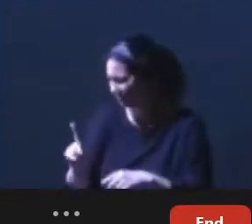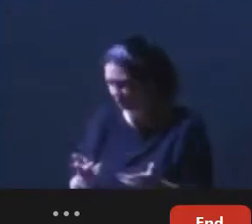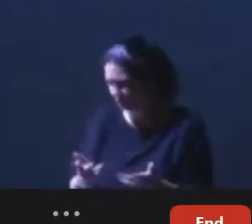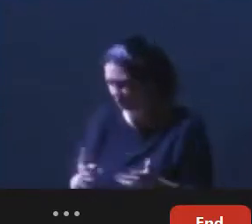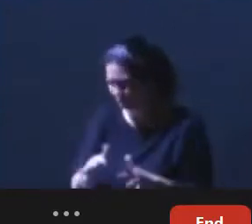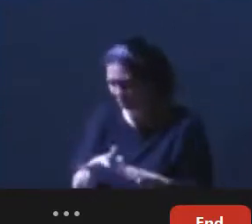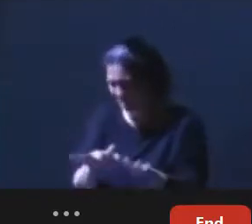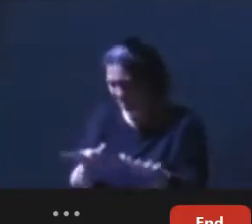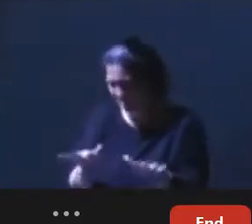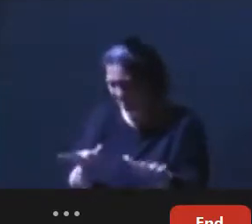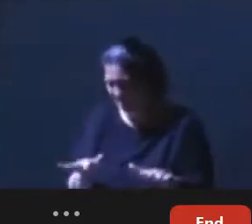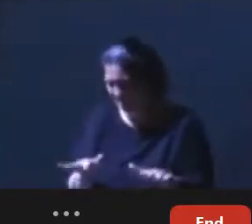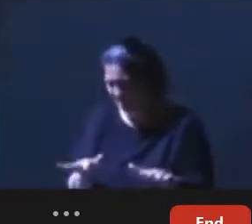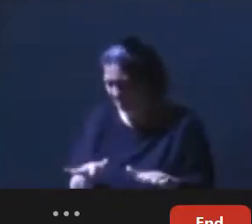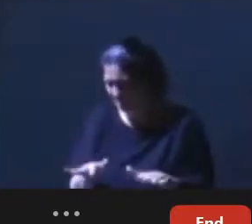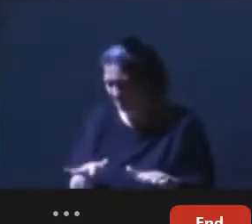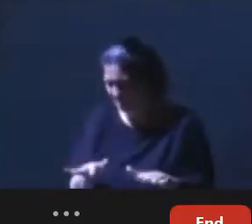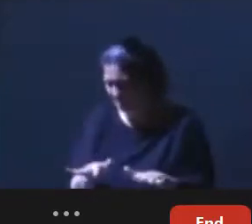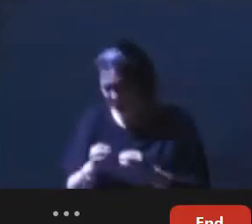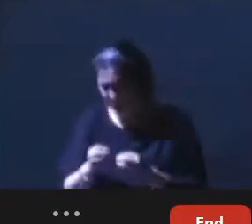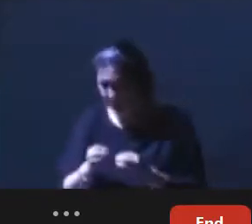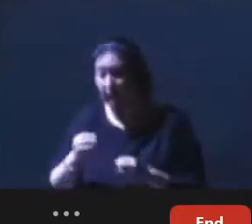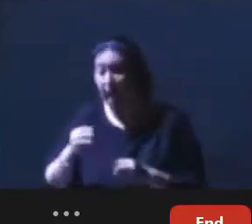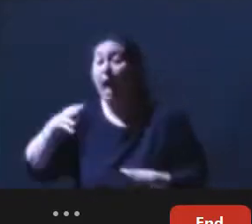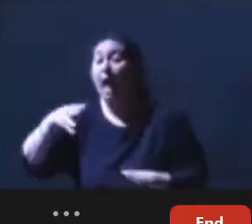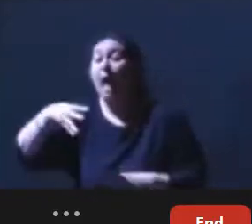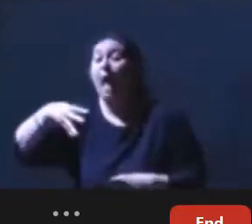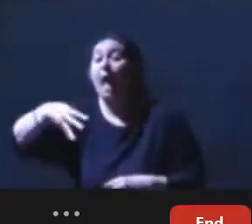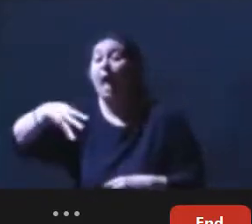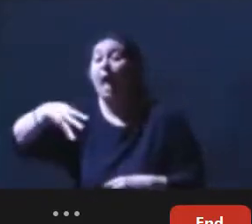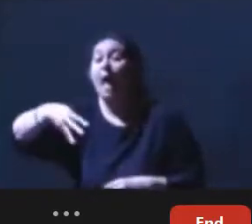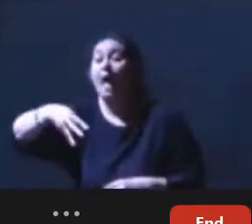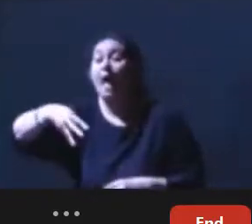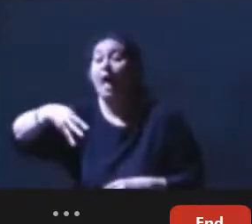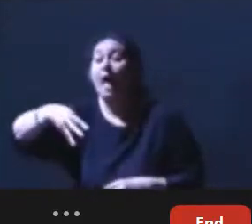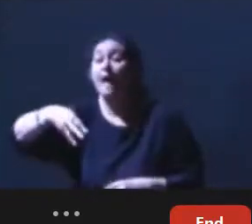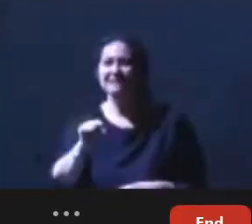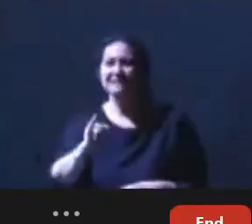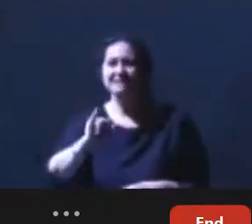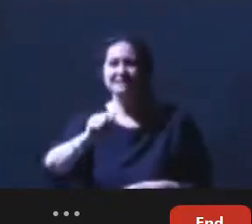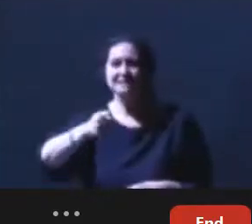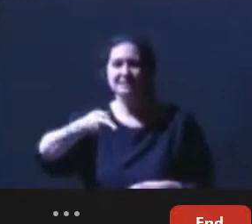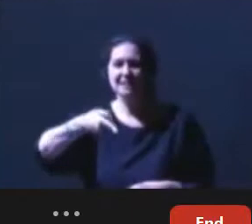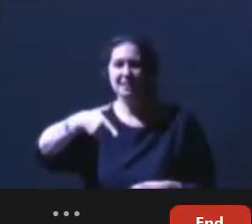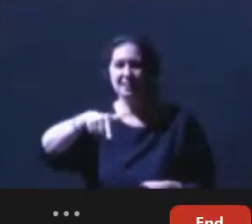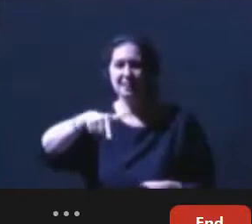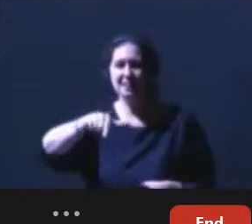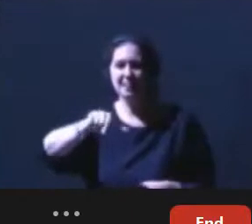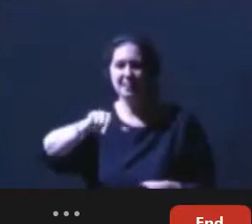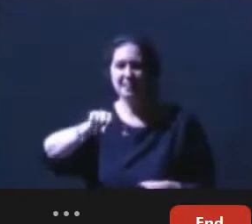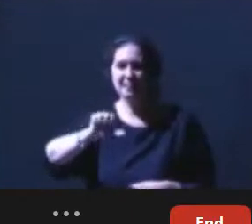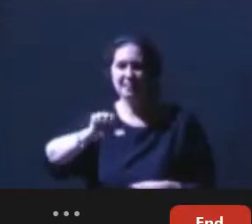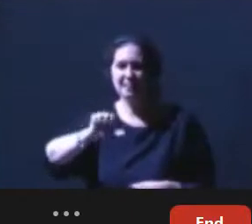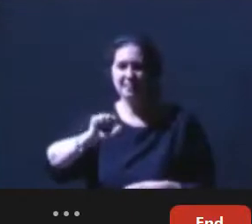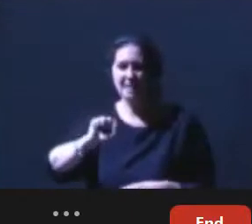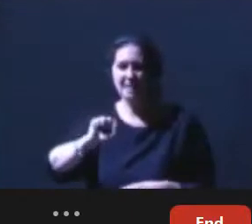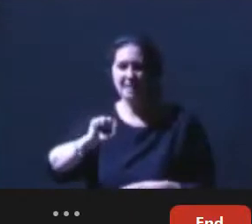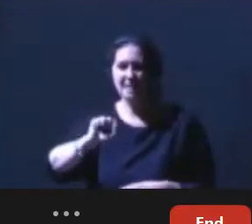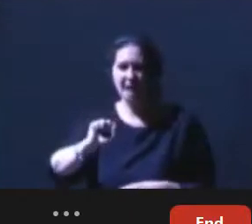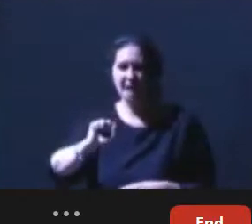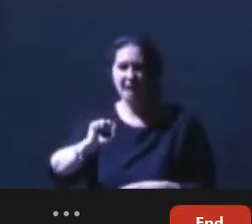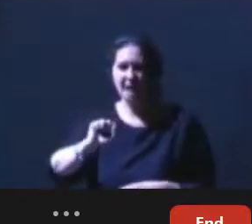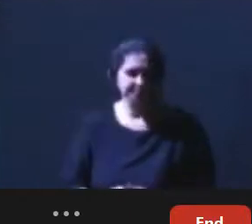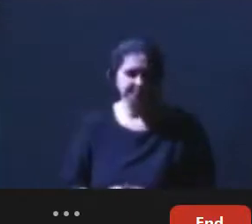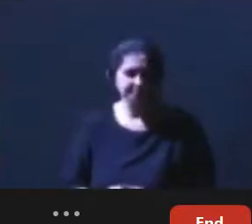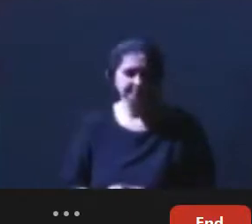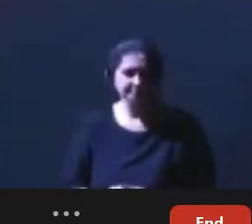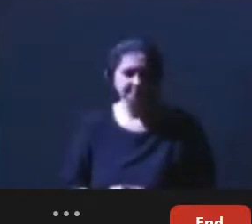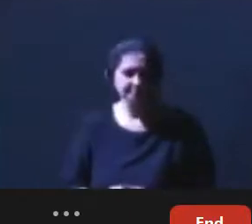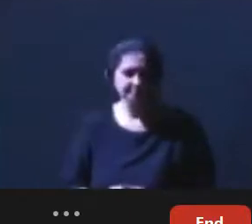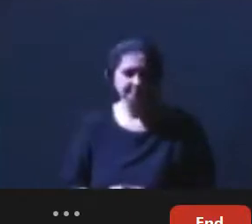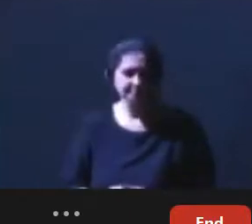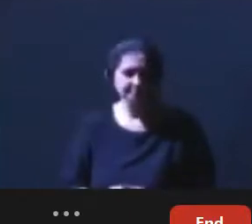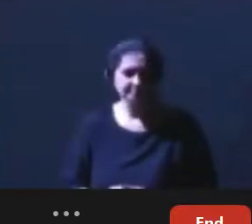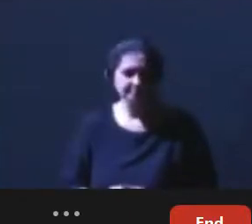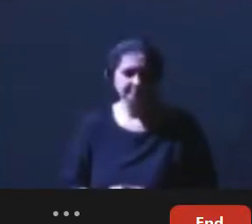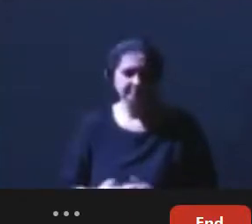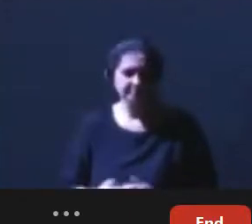và tôi đã đi vào Marseille và đến vào cửa hàng bán nước hoa. Thì tôi đã